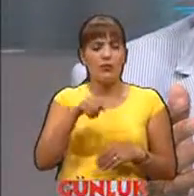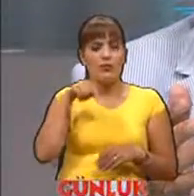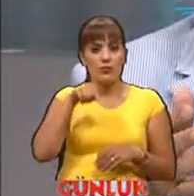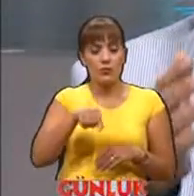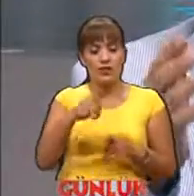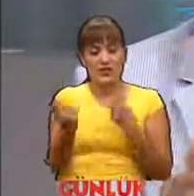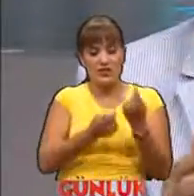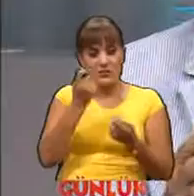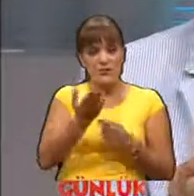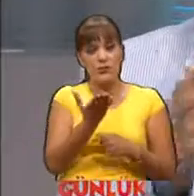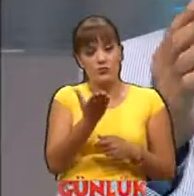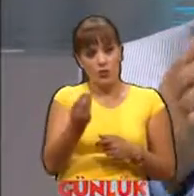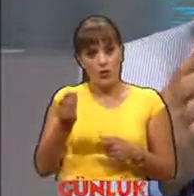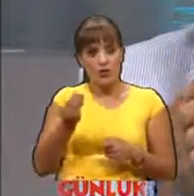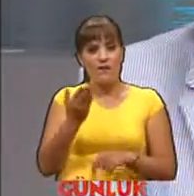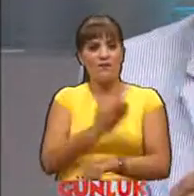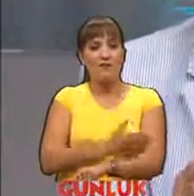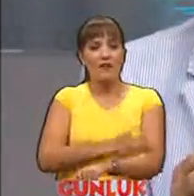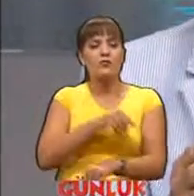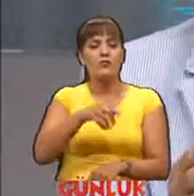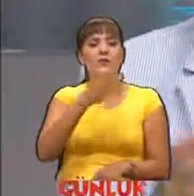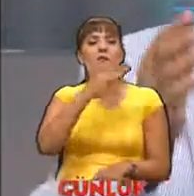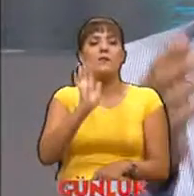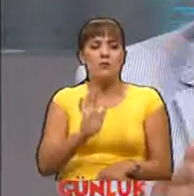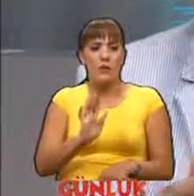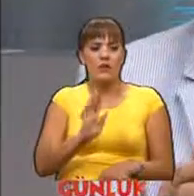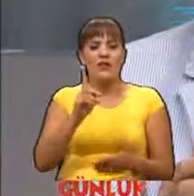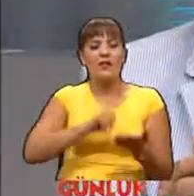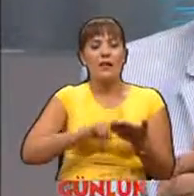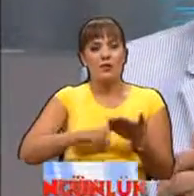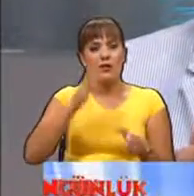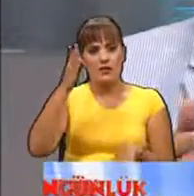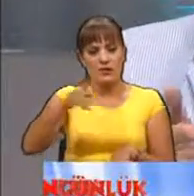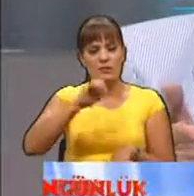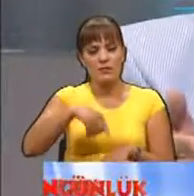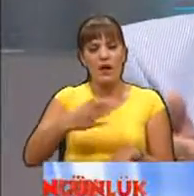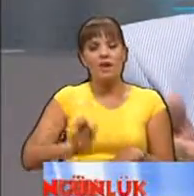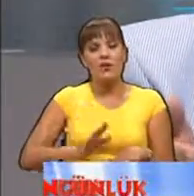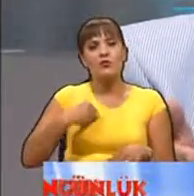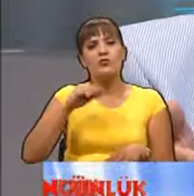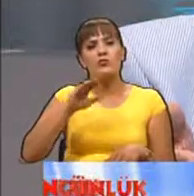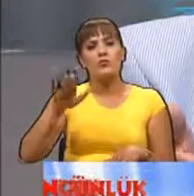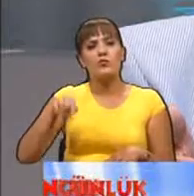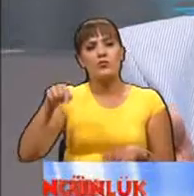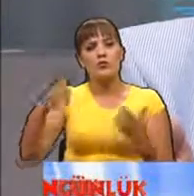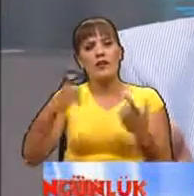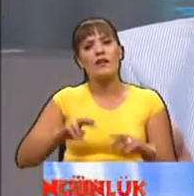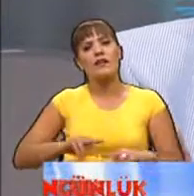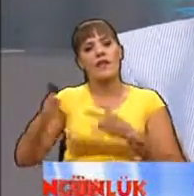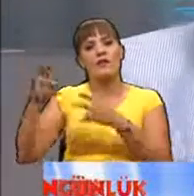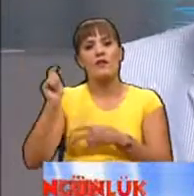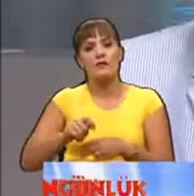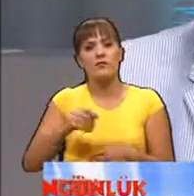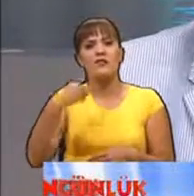bu işlemler çoğunlukta vatandaş bunu bilmiyor ve tapuya gittiğinde evladım çocuğuma bu yeri